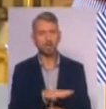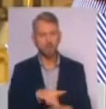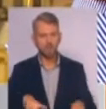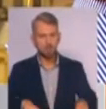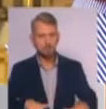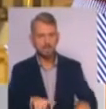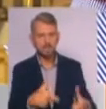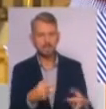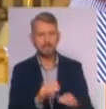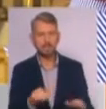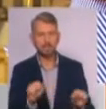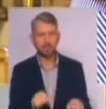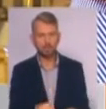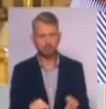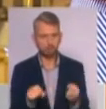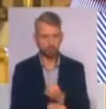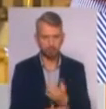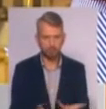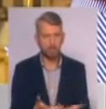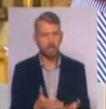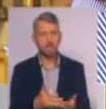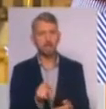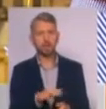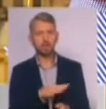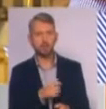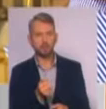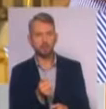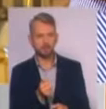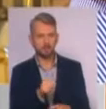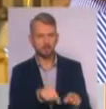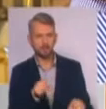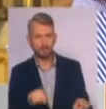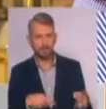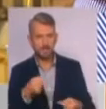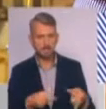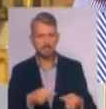де діти могли пошкодити себе, там були декілька моментів спірних з